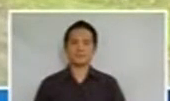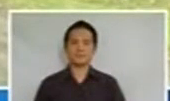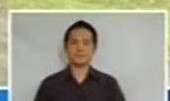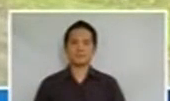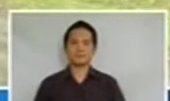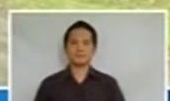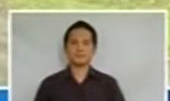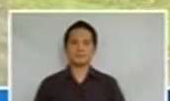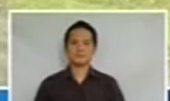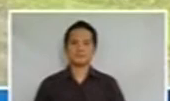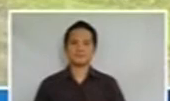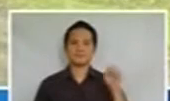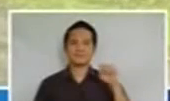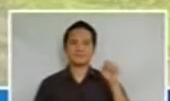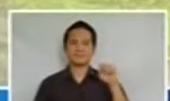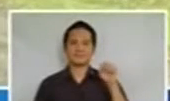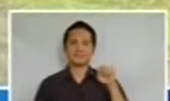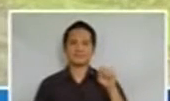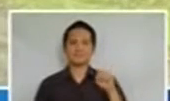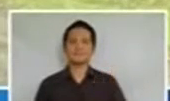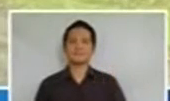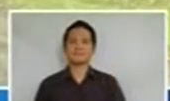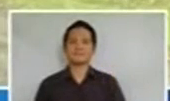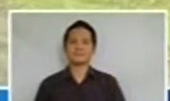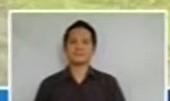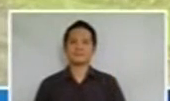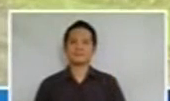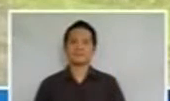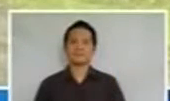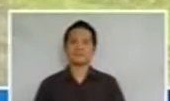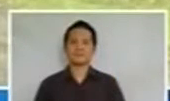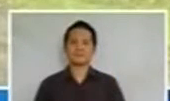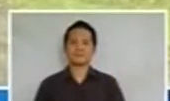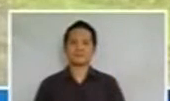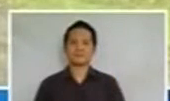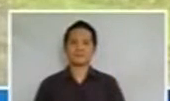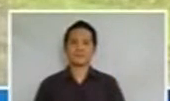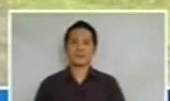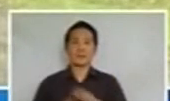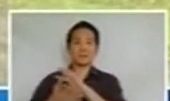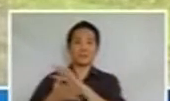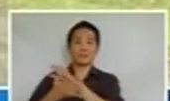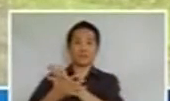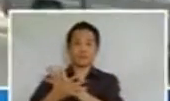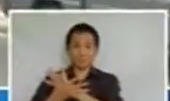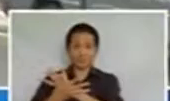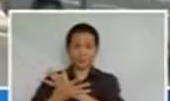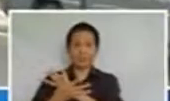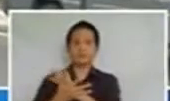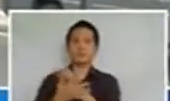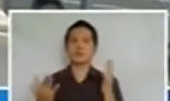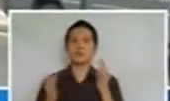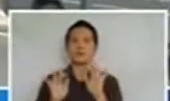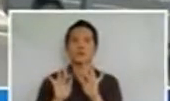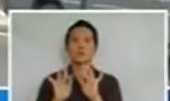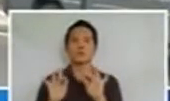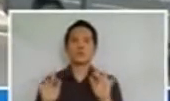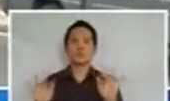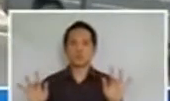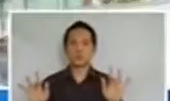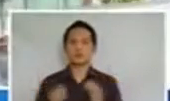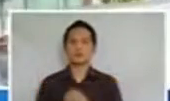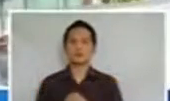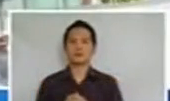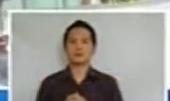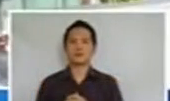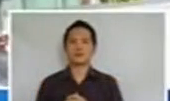na ilunsad ng BJMP Cordillera ang Sagip Buhay Pamilya Program. Sa pagdiriwang na